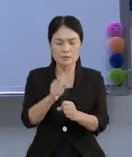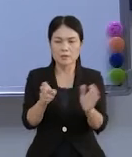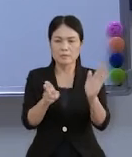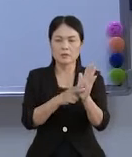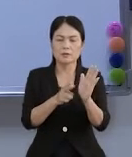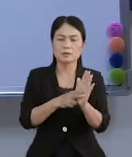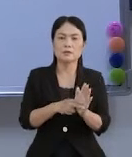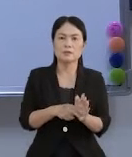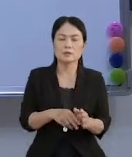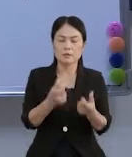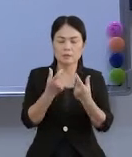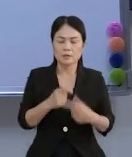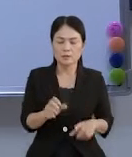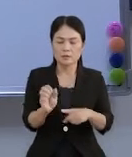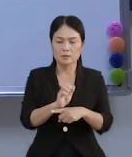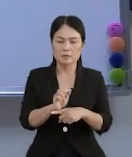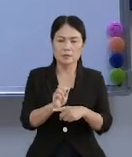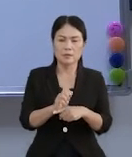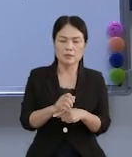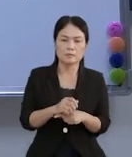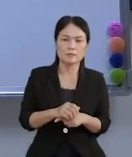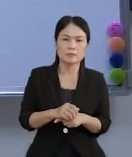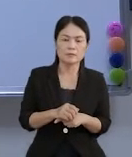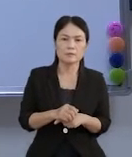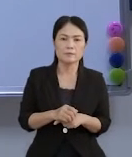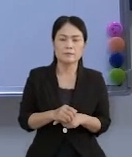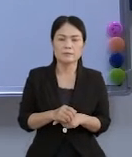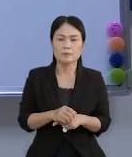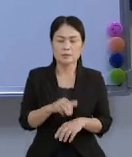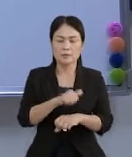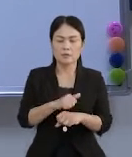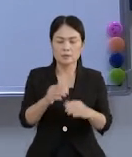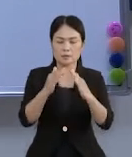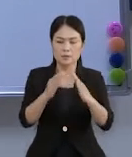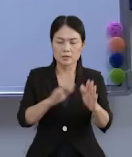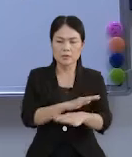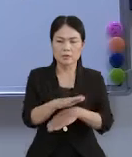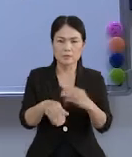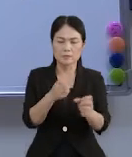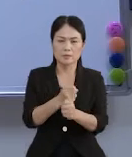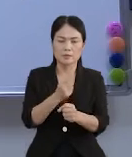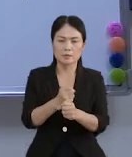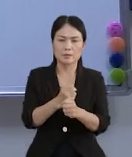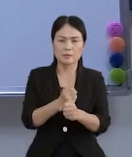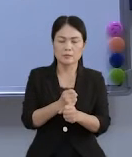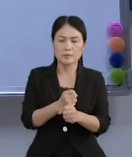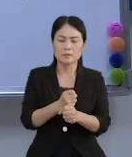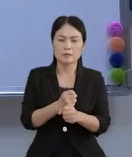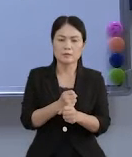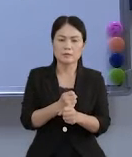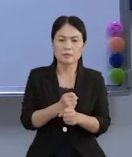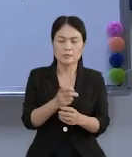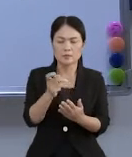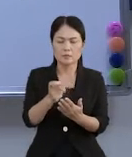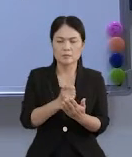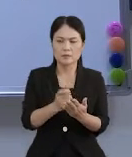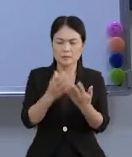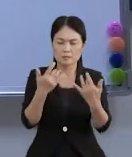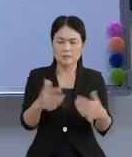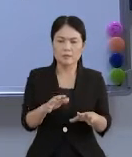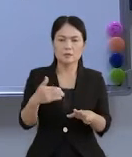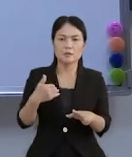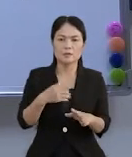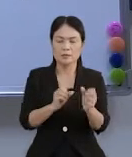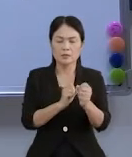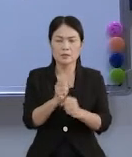tại chợ bán hai che đo sải chấm nọt chả chúng chỉ cây cà tê phao côn tiếng ốc cứ thưa tập bát tản đi cùng ru miên hai nào côn á